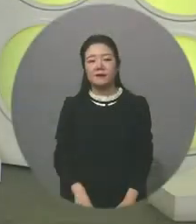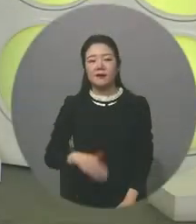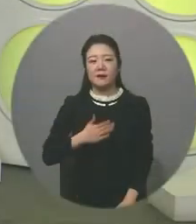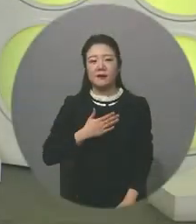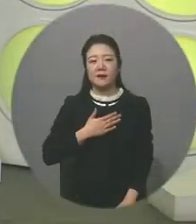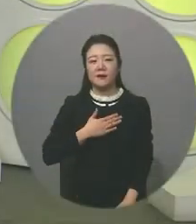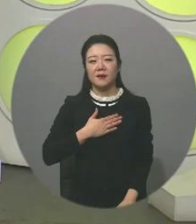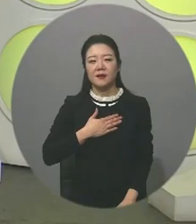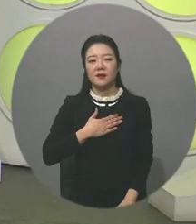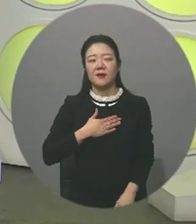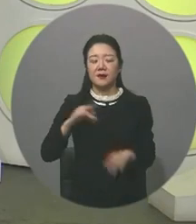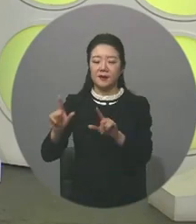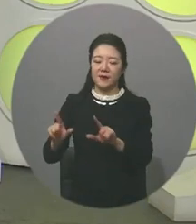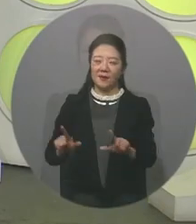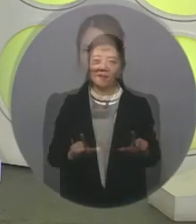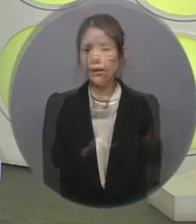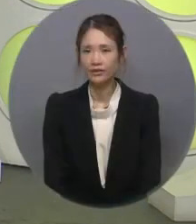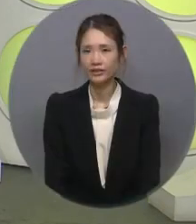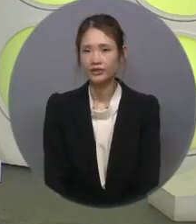내가